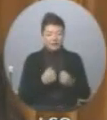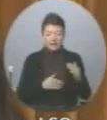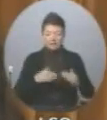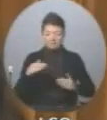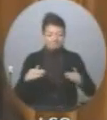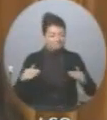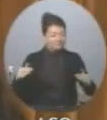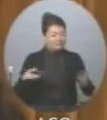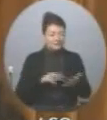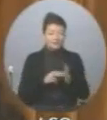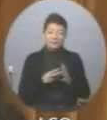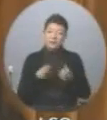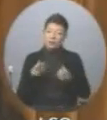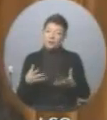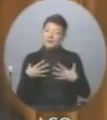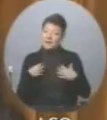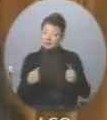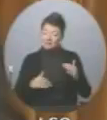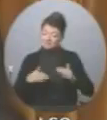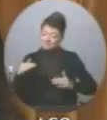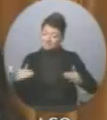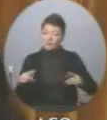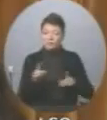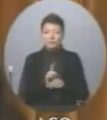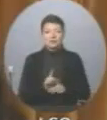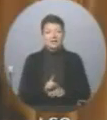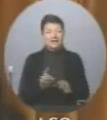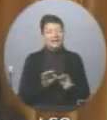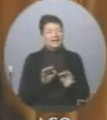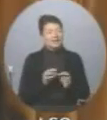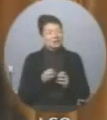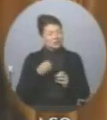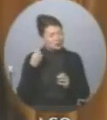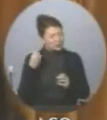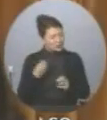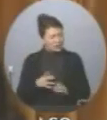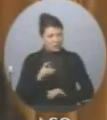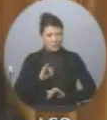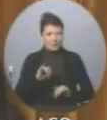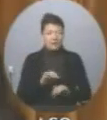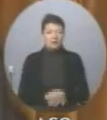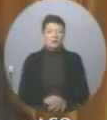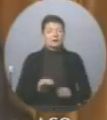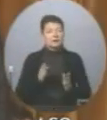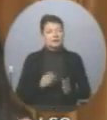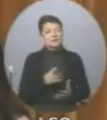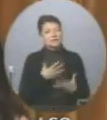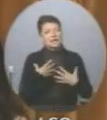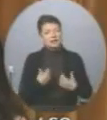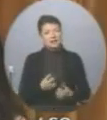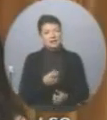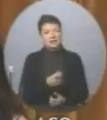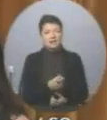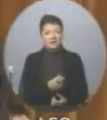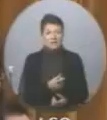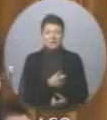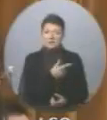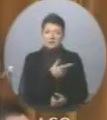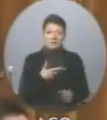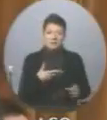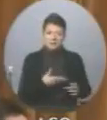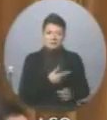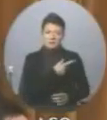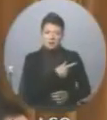au niveau de la santé. Les coûts sont astronomiques. Est-ce que la ministre de la Santé peut nous expliquer pourquoi elle ne participe pas à